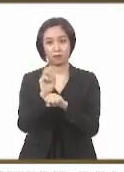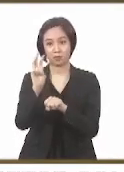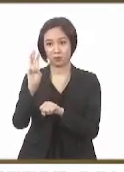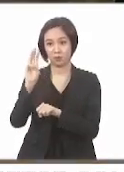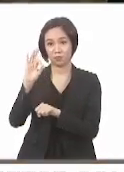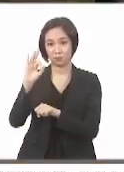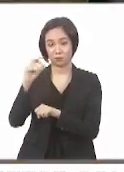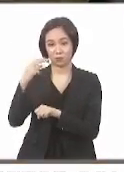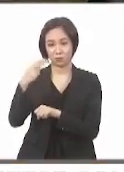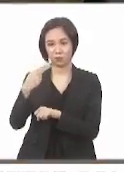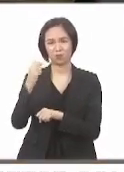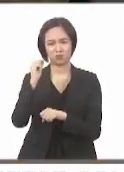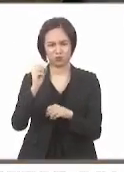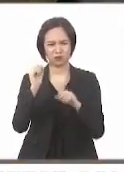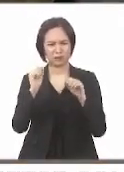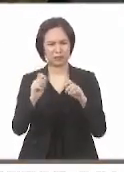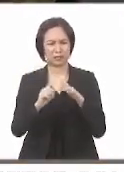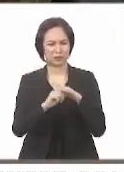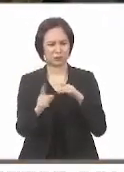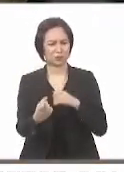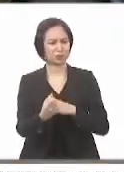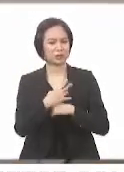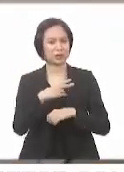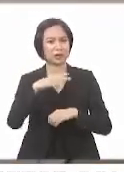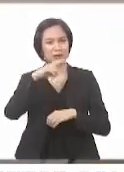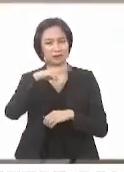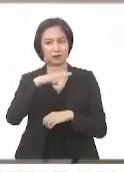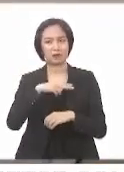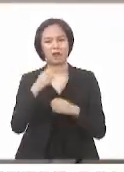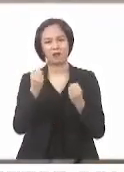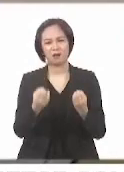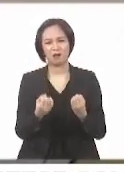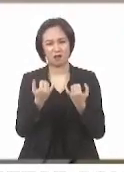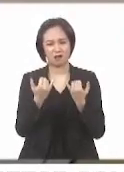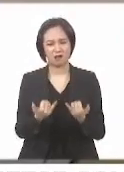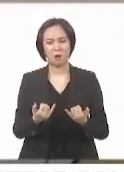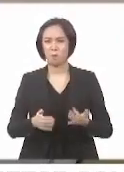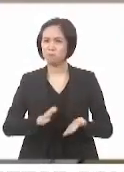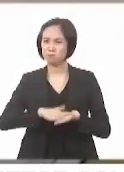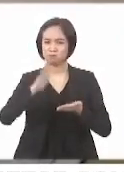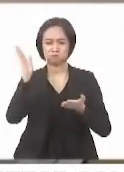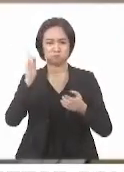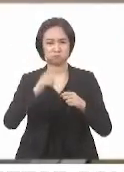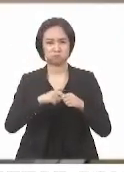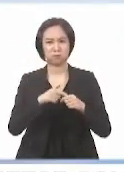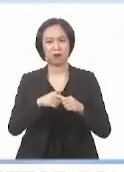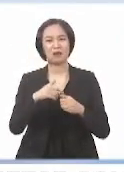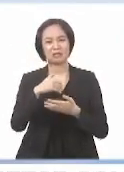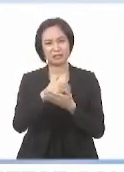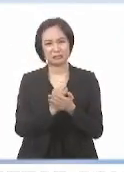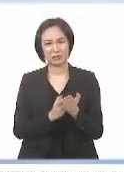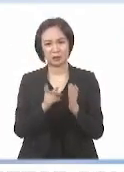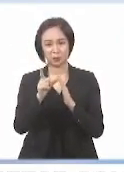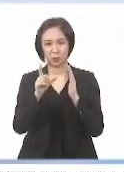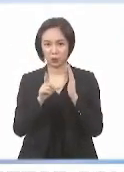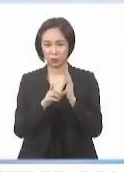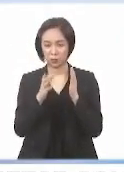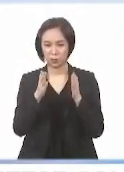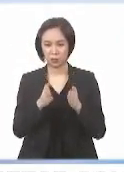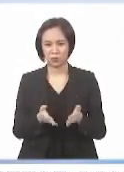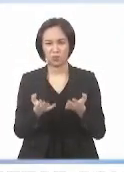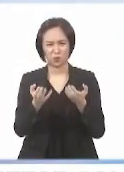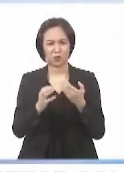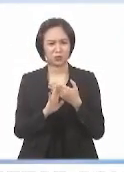virus. Ngayong mataas ang presyo ng gasolina at diesel, nais ng ilang mambabatas na ibalik ang ganitong setup. Ayon kay Senator